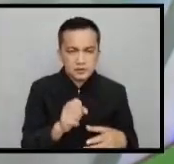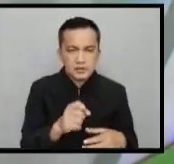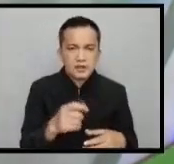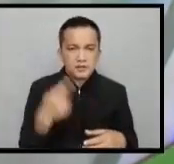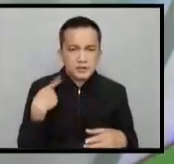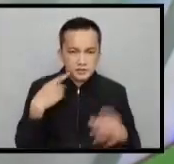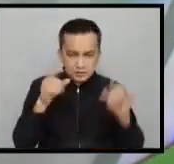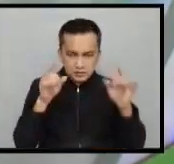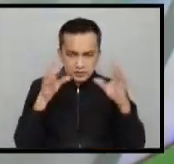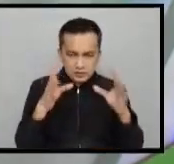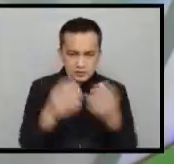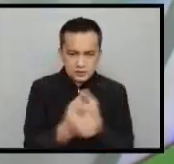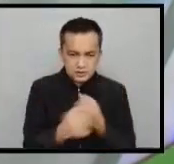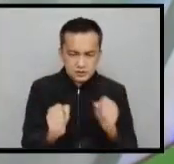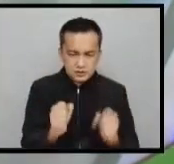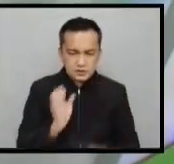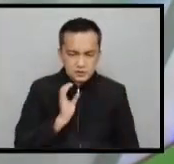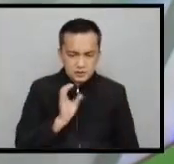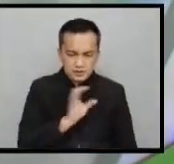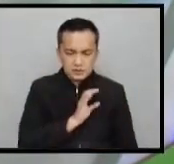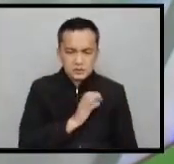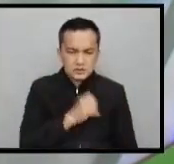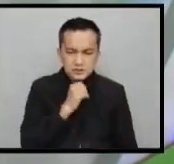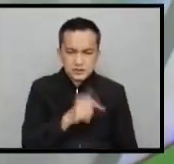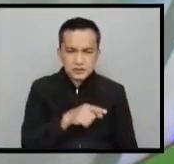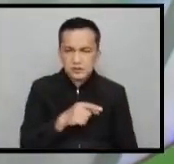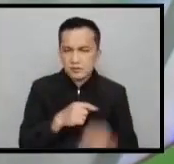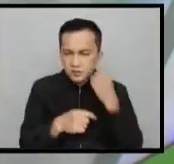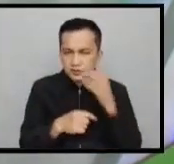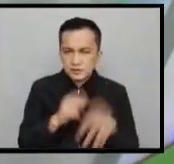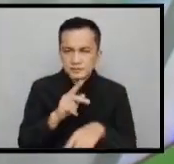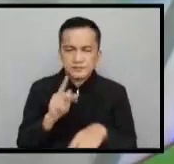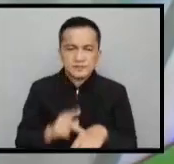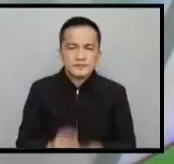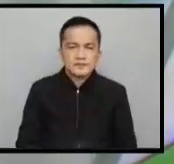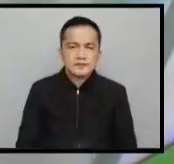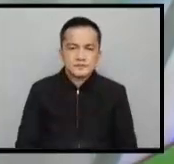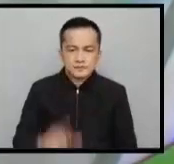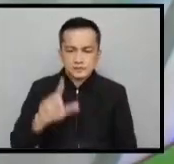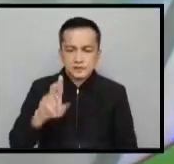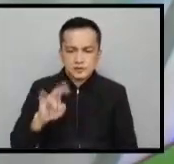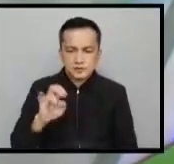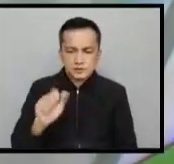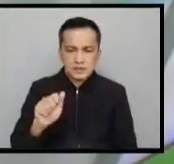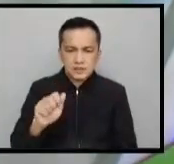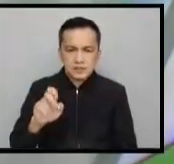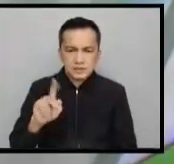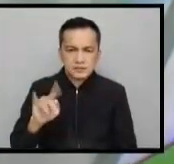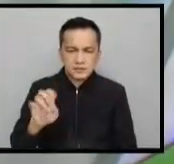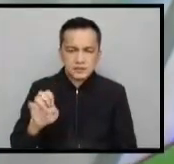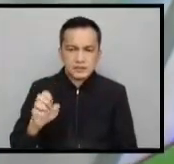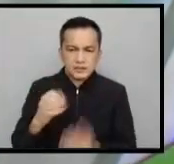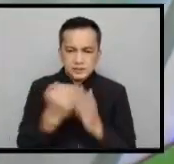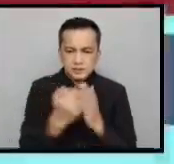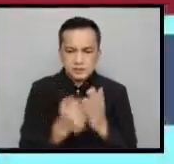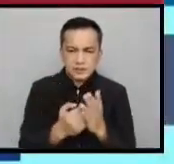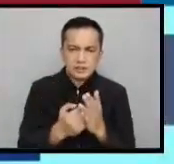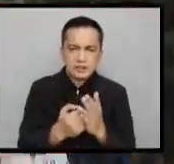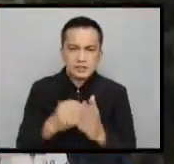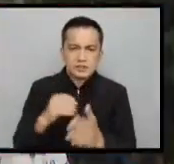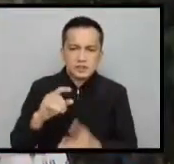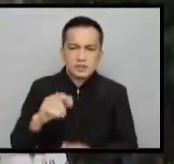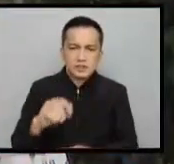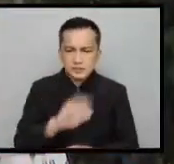seguridad ng kongresista kaya't hindi pa ito umuwi sa bansa. Si Luisa Irispe sa detalye, Rise and Shine Luisa.